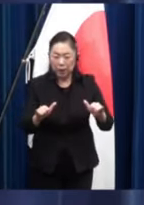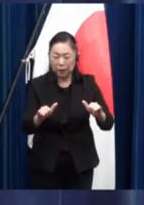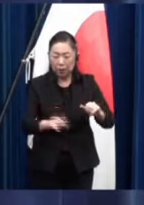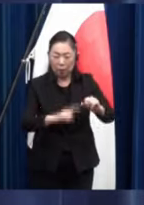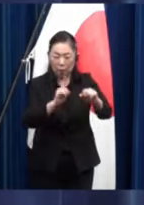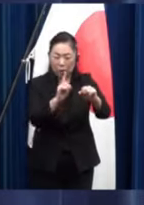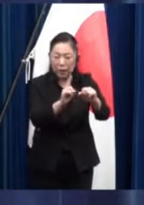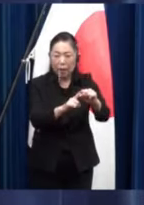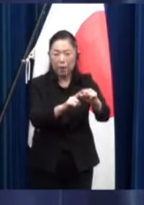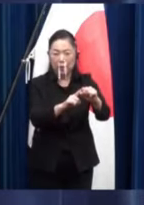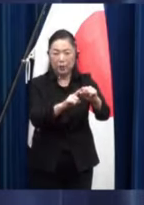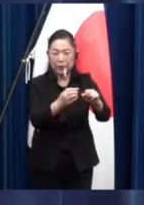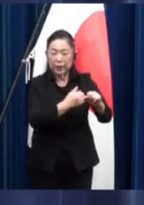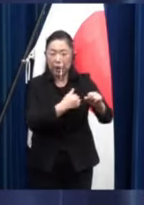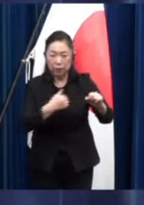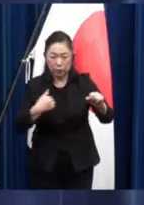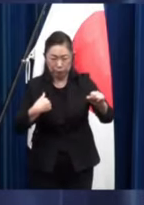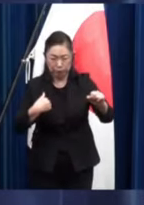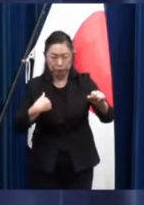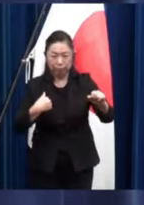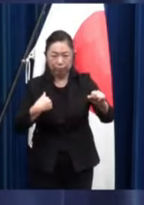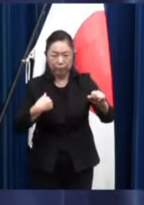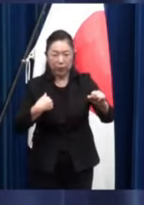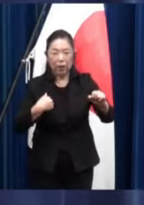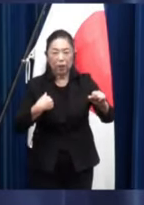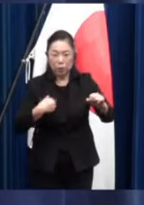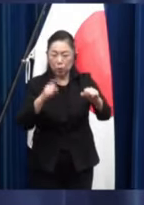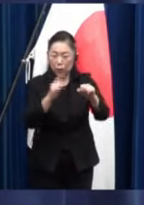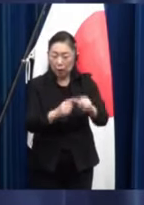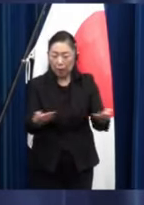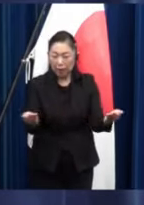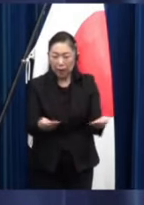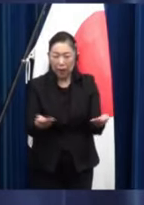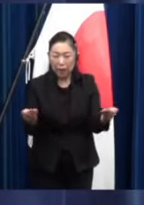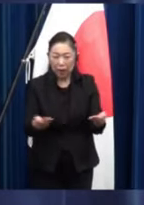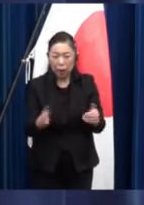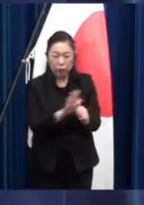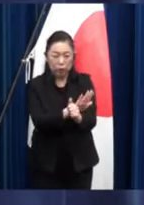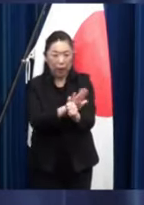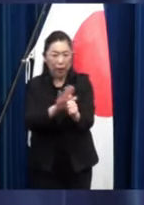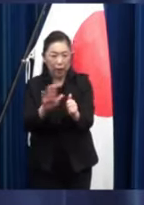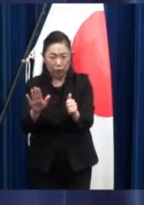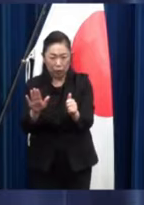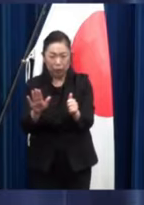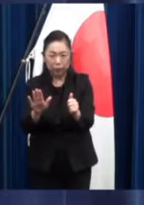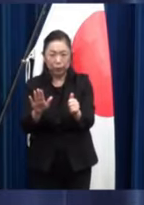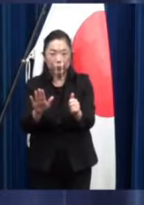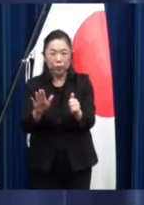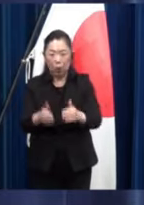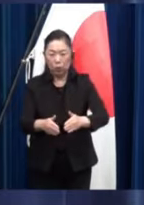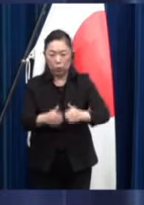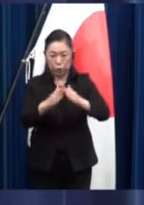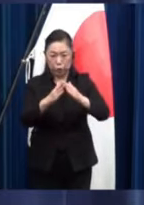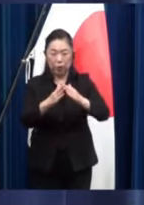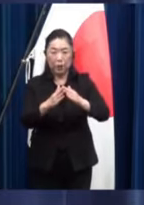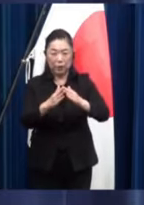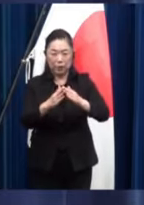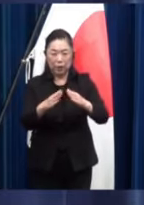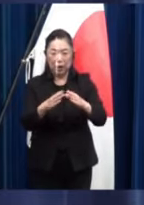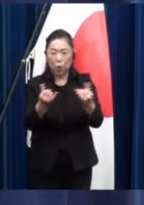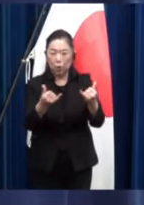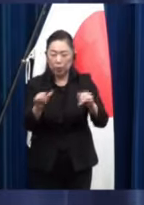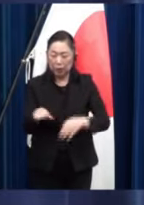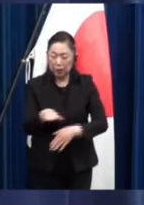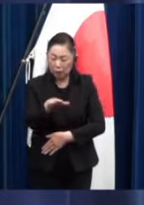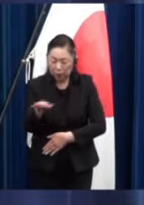ためになる、ために働く内閣を作ります。国民の